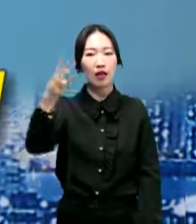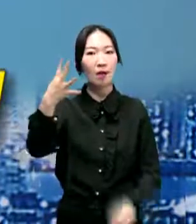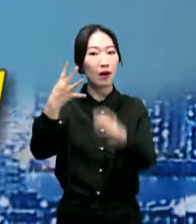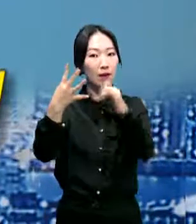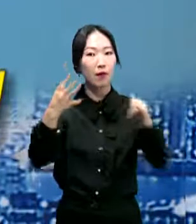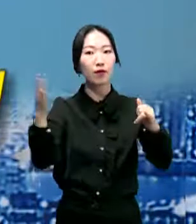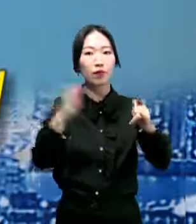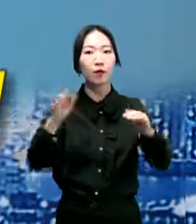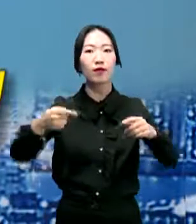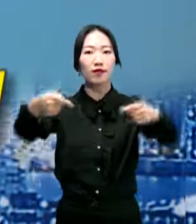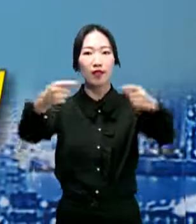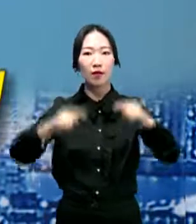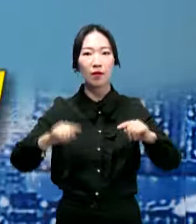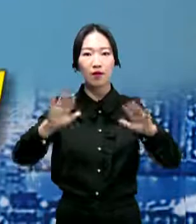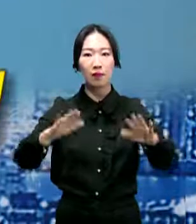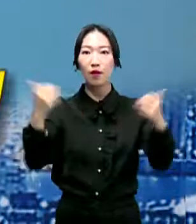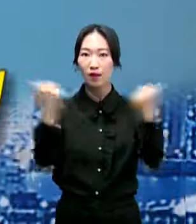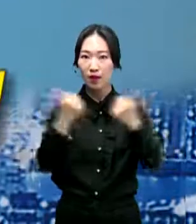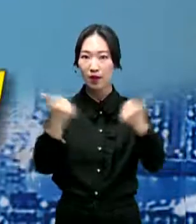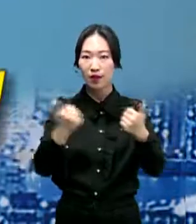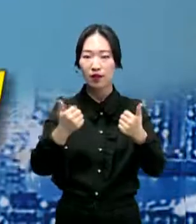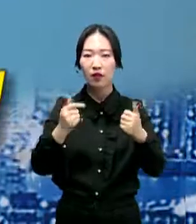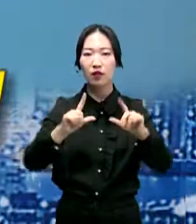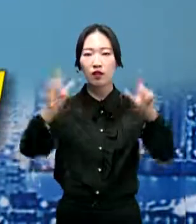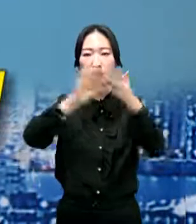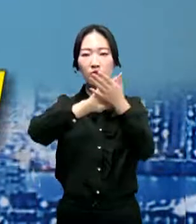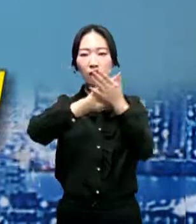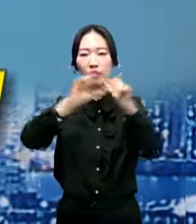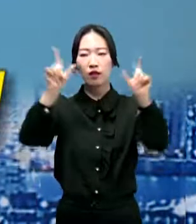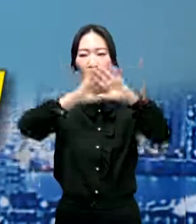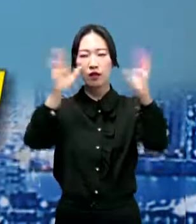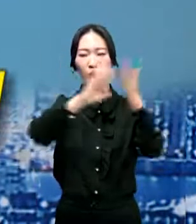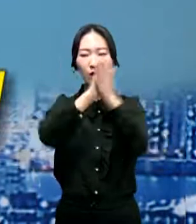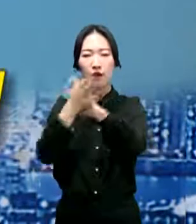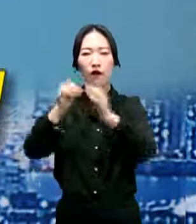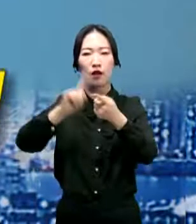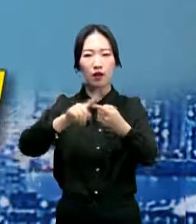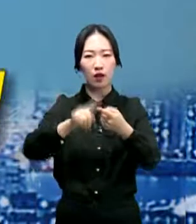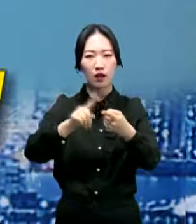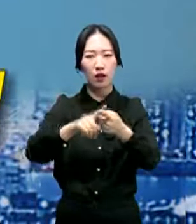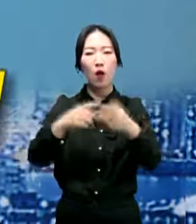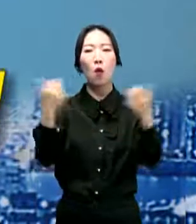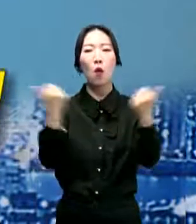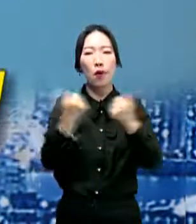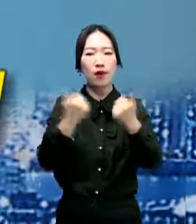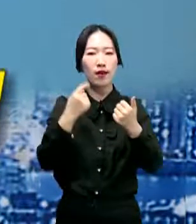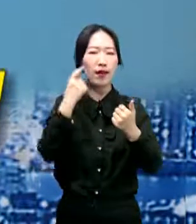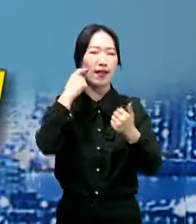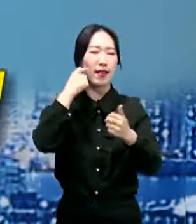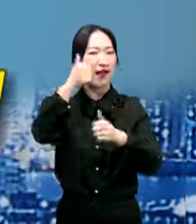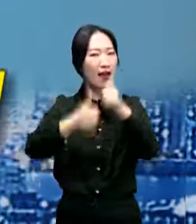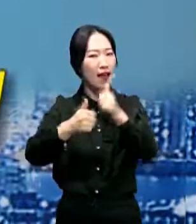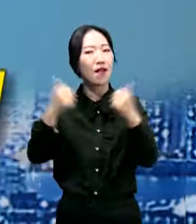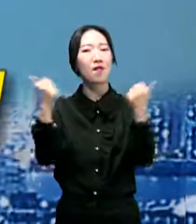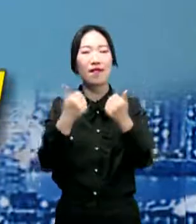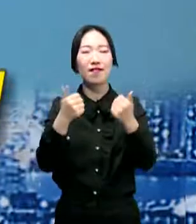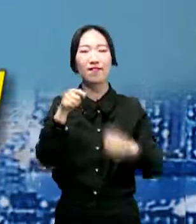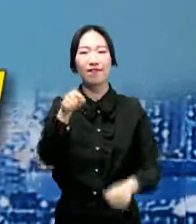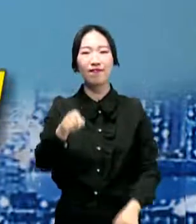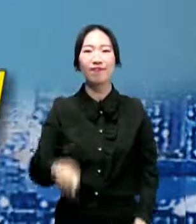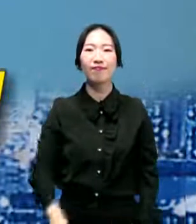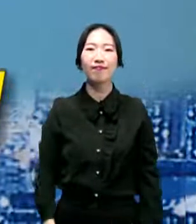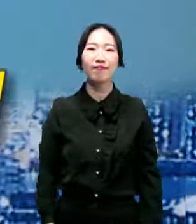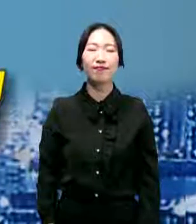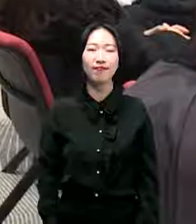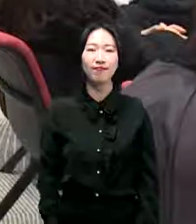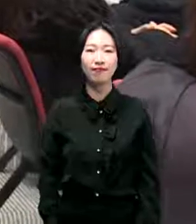모의 총회는 기후변화에 대한 의제를 갖고 실제 당사국 총회를 재현하는 모의 국제회의 프로그램입니다. 원태규